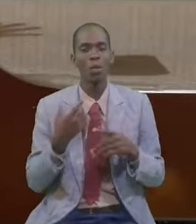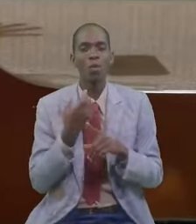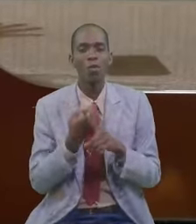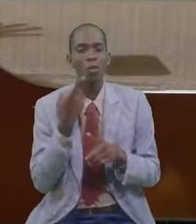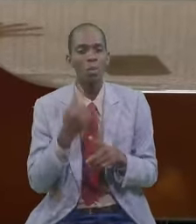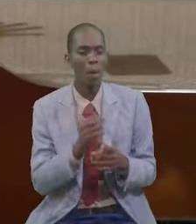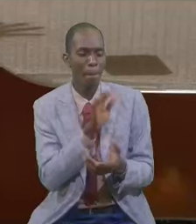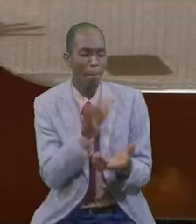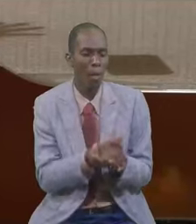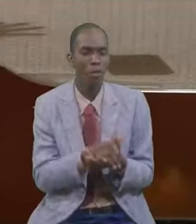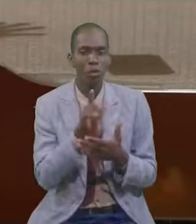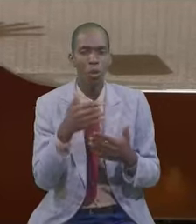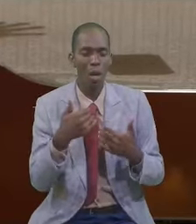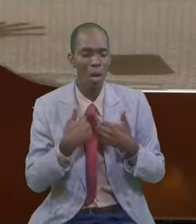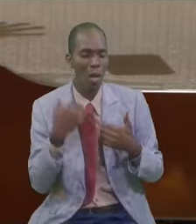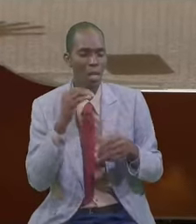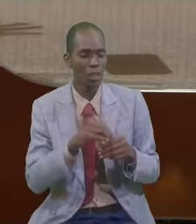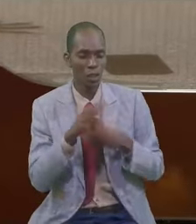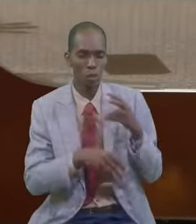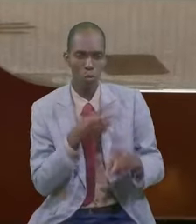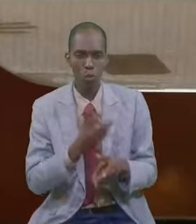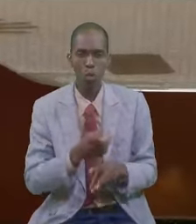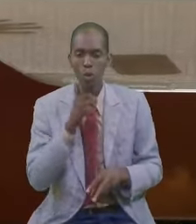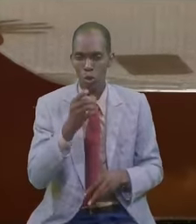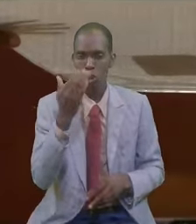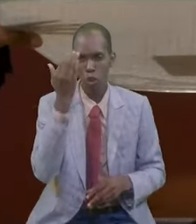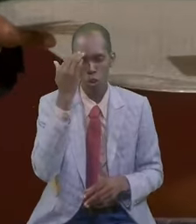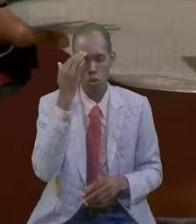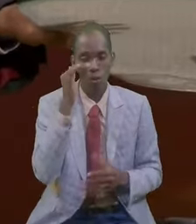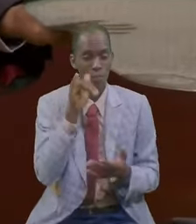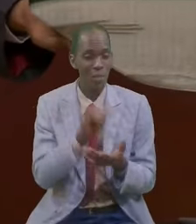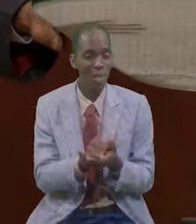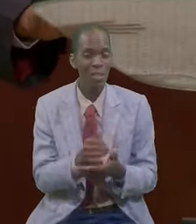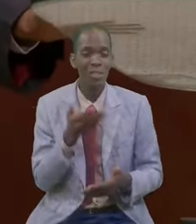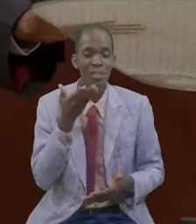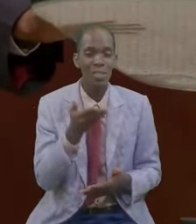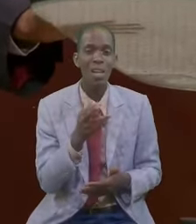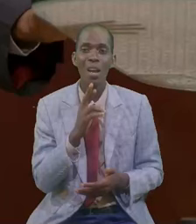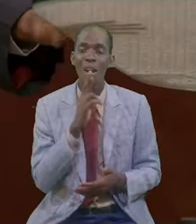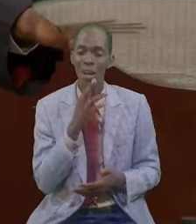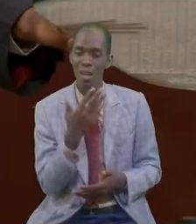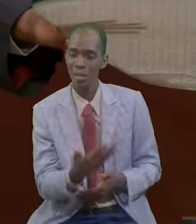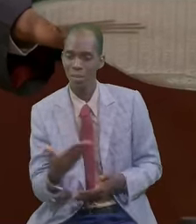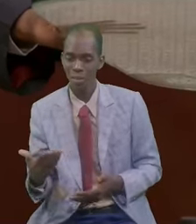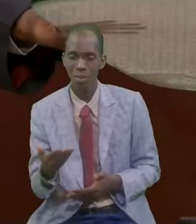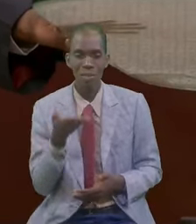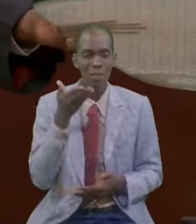de ta vie passée, de ta connaissance, tu sais qu'il y a des choses, qu'il y a des gens